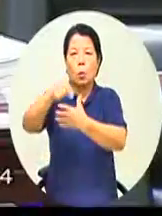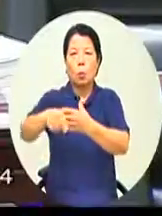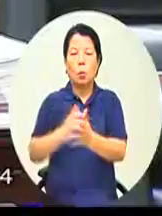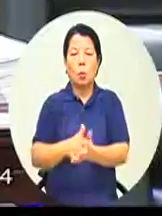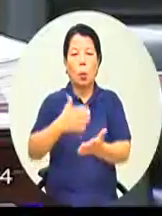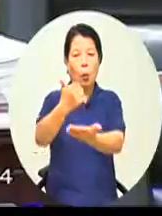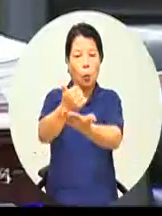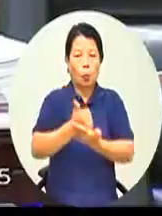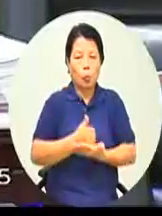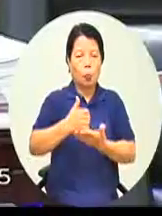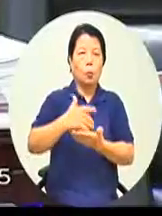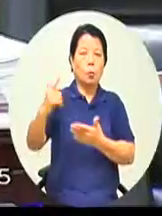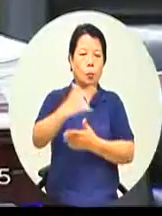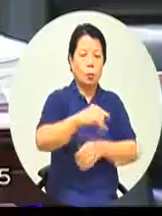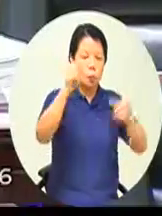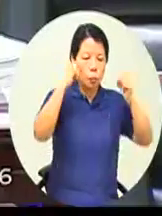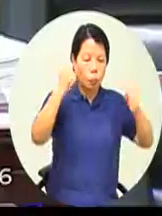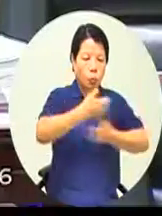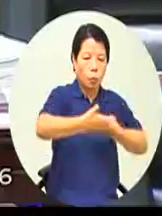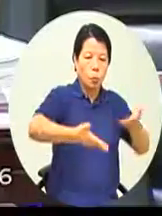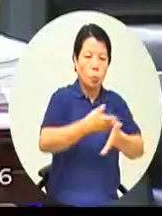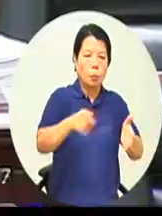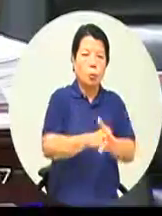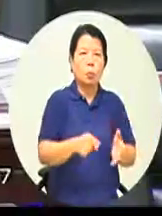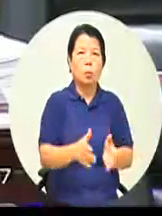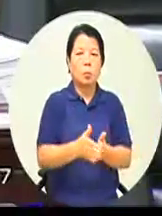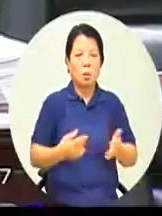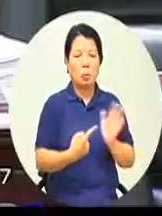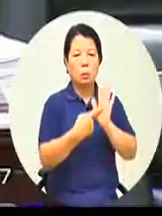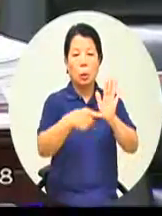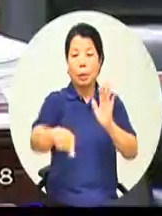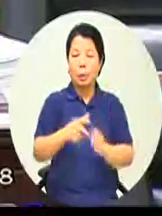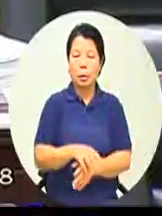来体育交流的，那我讲，客气点，体育局